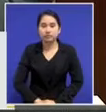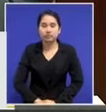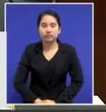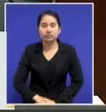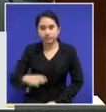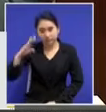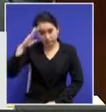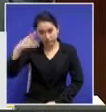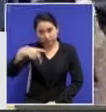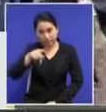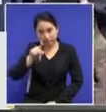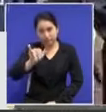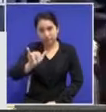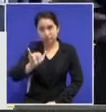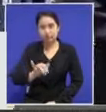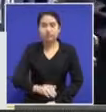พลเอกประยุทธ์จันทร์โอชาครับ